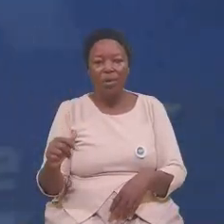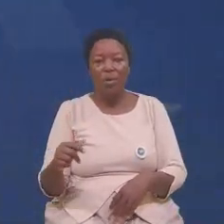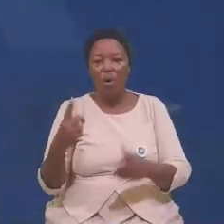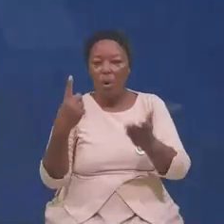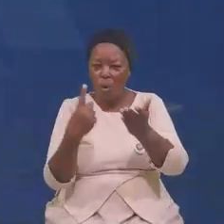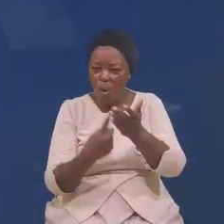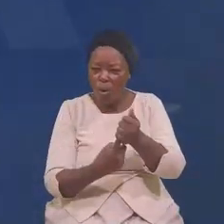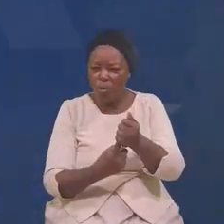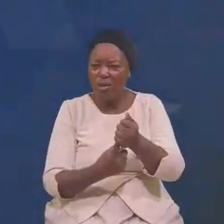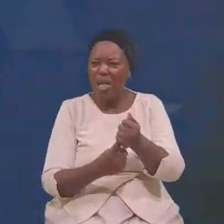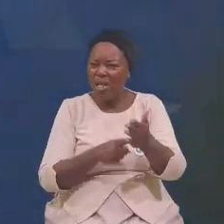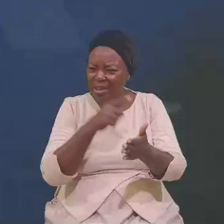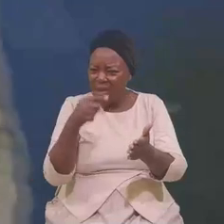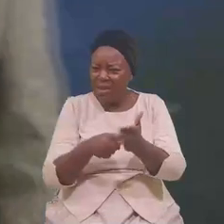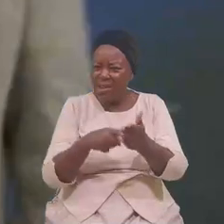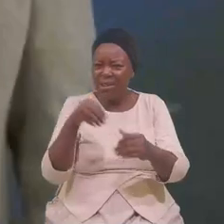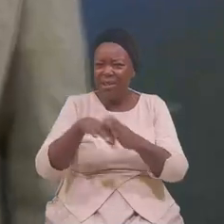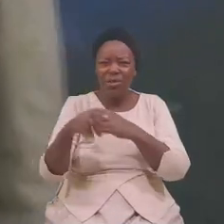13. Retiens ceci dans ton cœur.